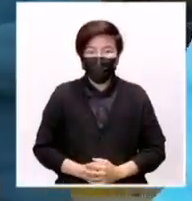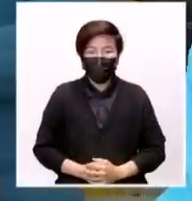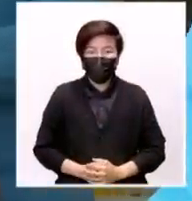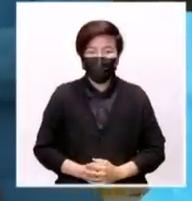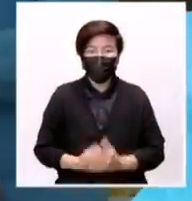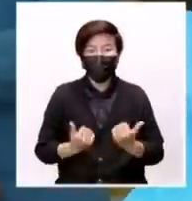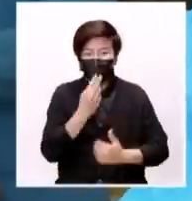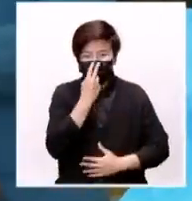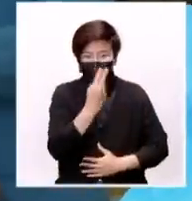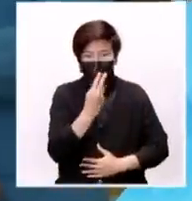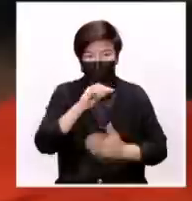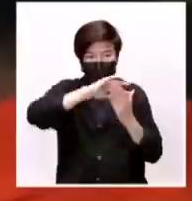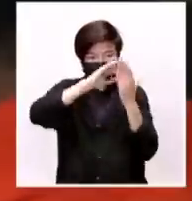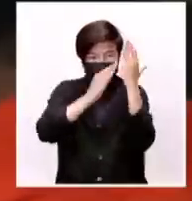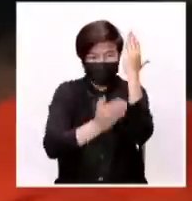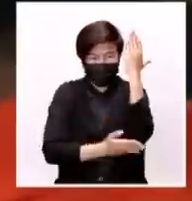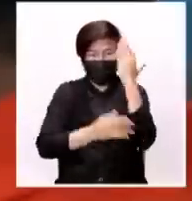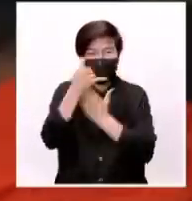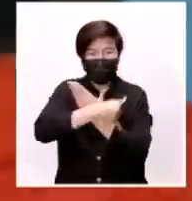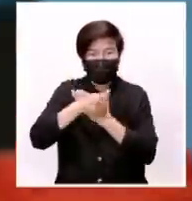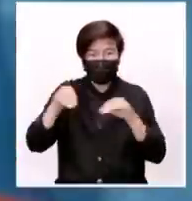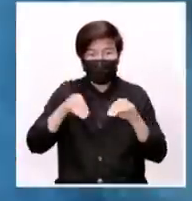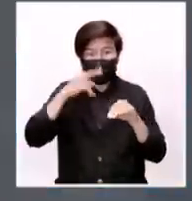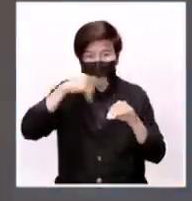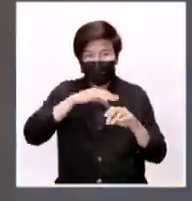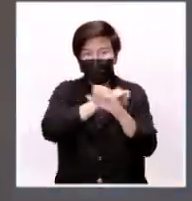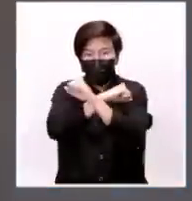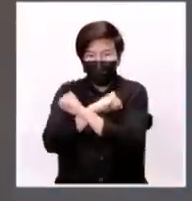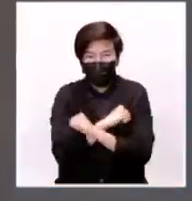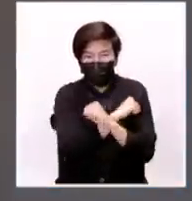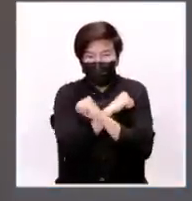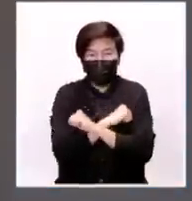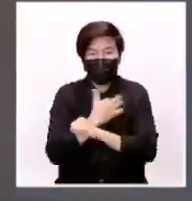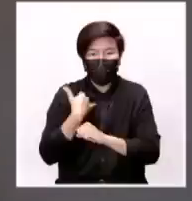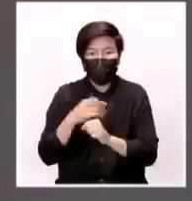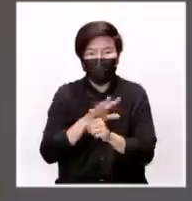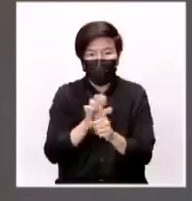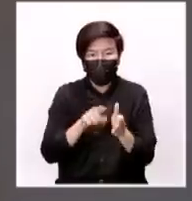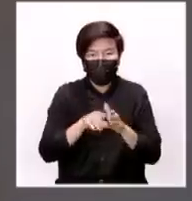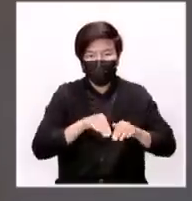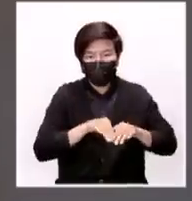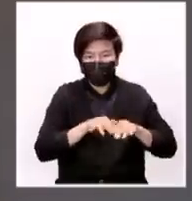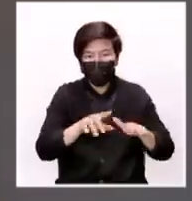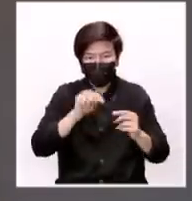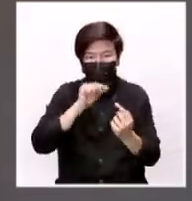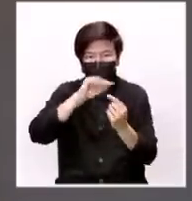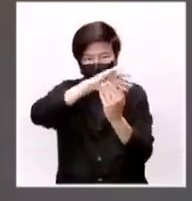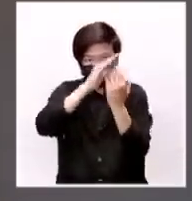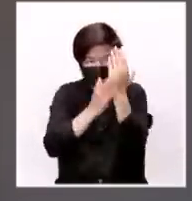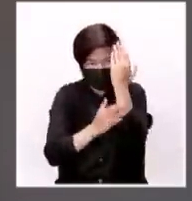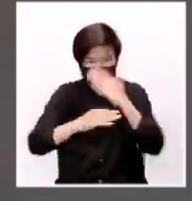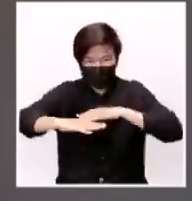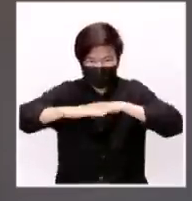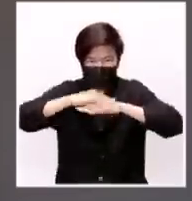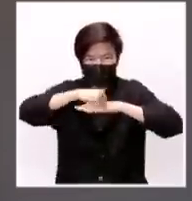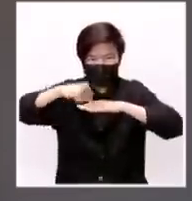จะเห็นได้ว่าตอนนี้เพื่อนบ้านของเราคุมเข้มอย่างเต็มที่เลยนะคะเพราะว่าสถานการณ์เนี่ยที่มันระบาดเนี่ยมันสามารถเล็ดรอดตามแนวชายแดนได้เสมอเลยไม่ใช่แค่